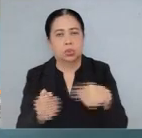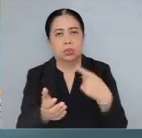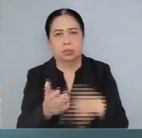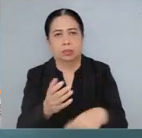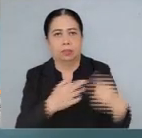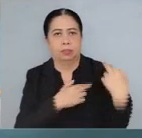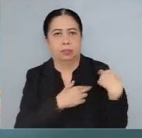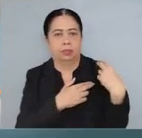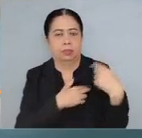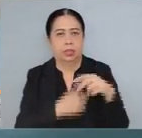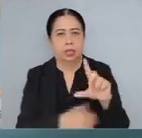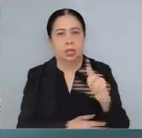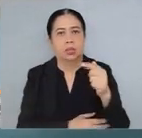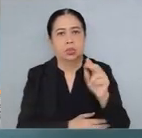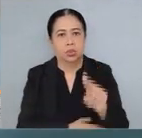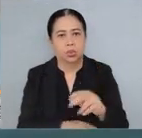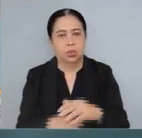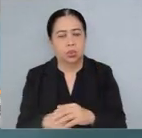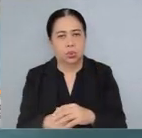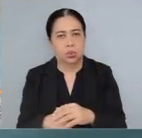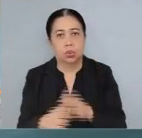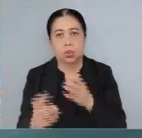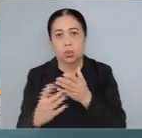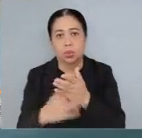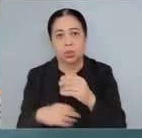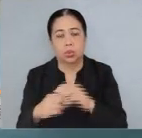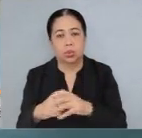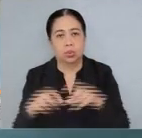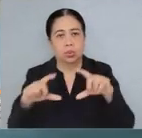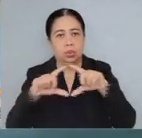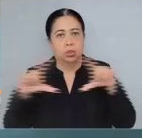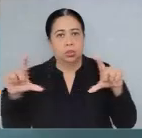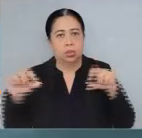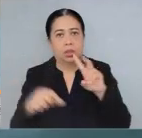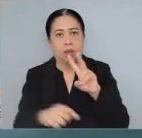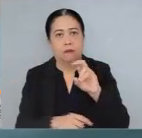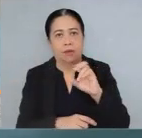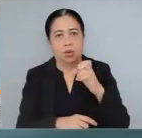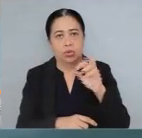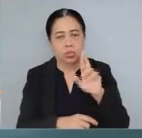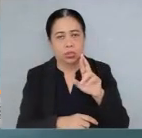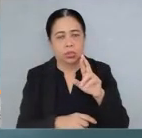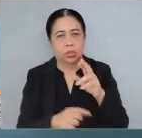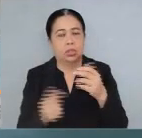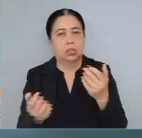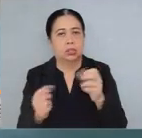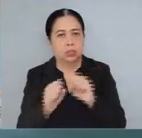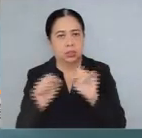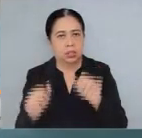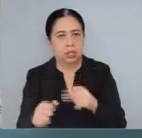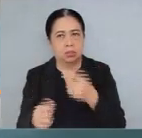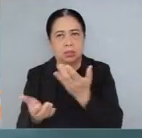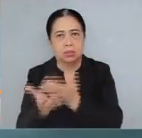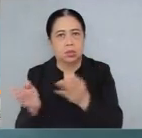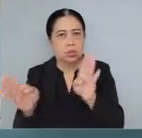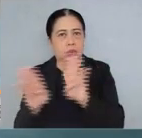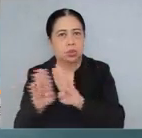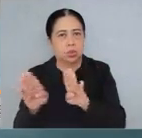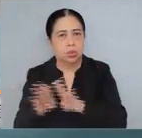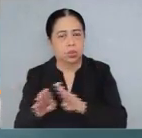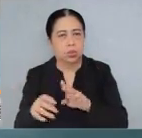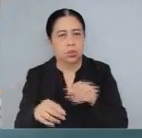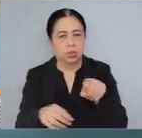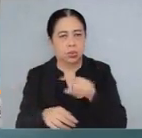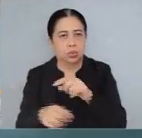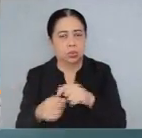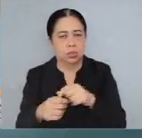ng LGU sa pamamagitan ng voucher system. Ang mga nagsarang private school naman, ayon sa principal nitong Batasan High,